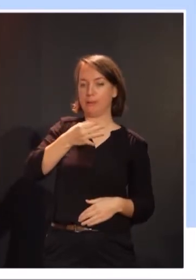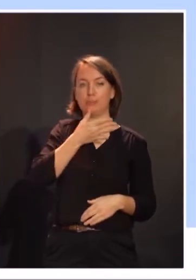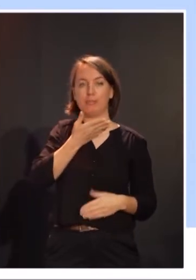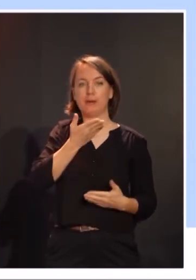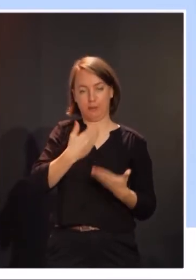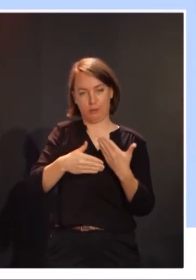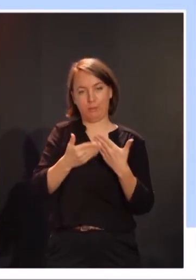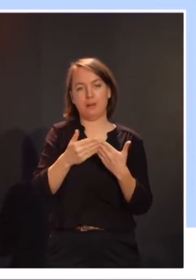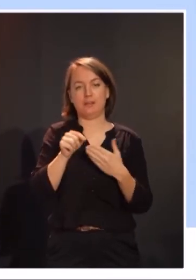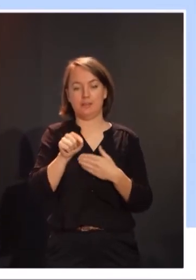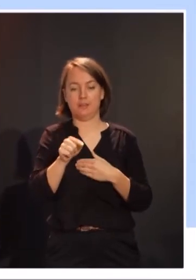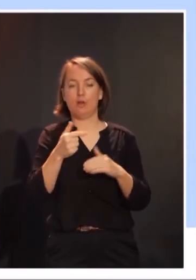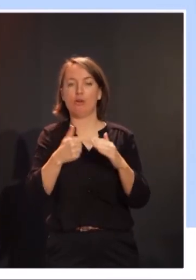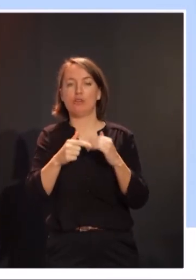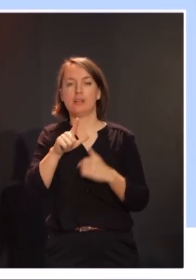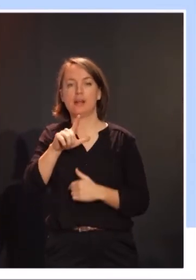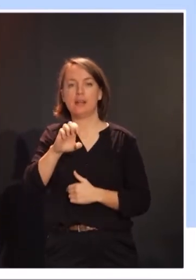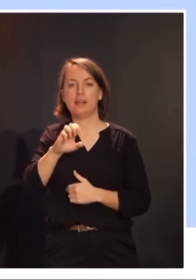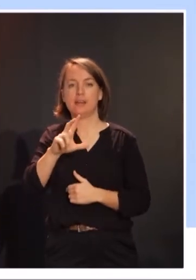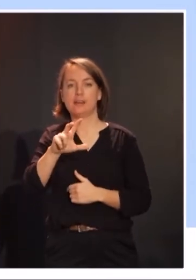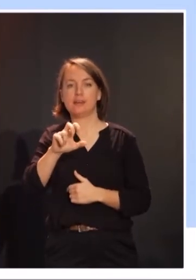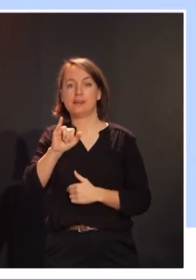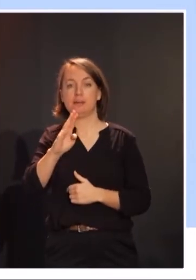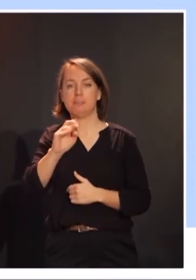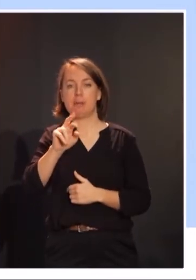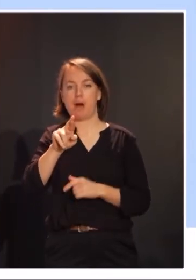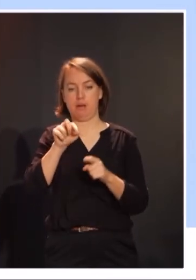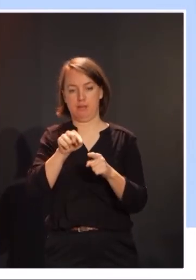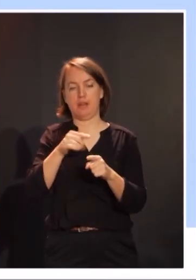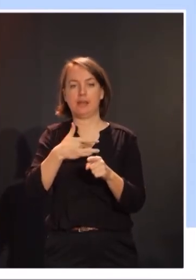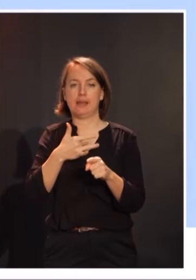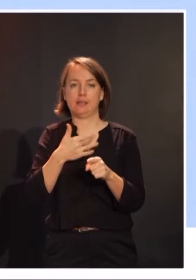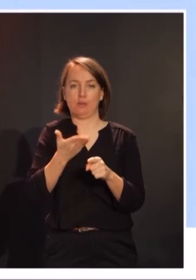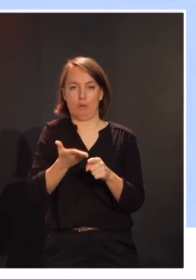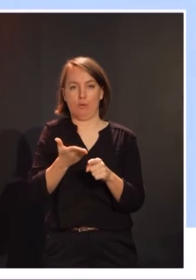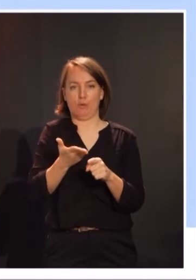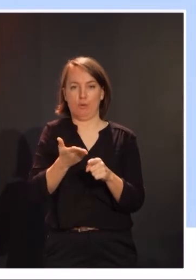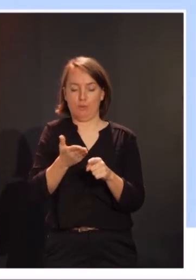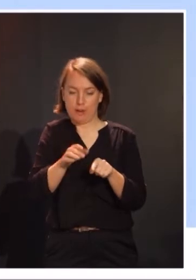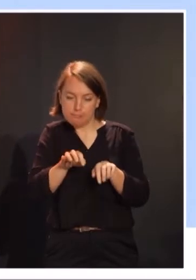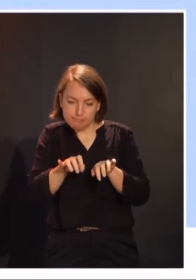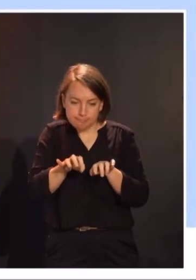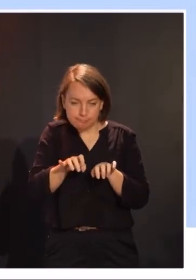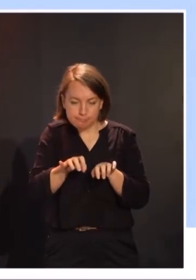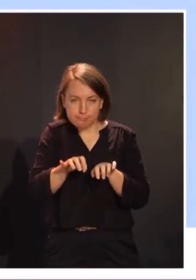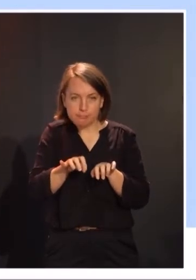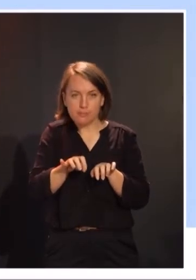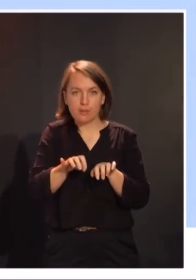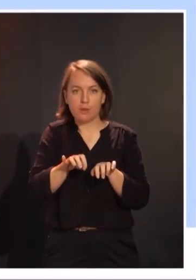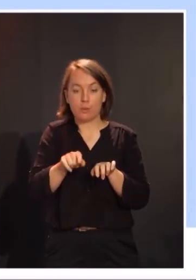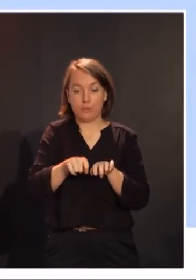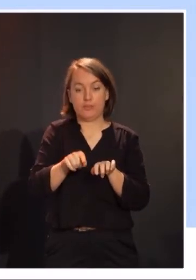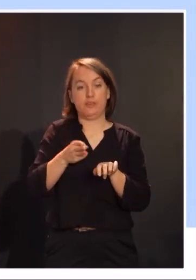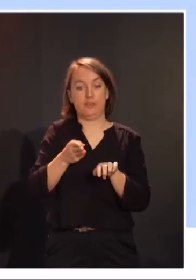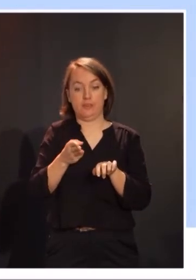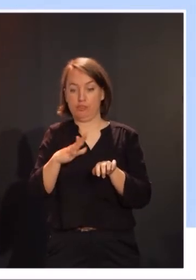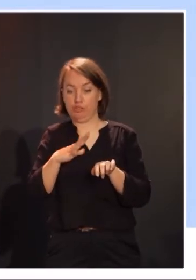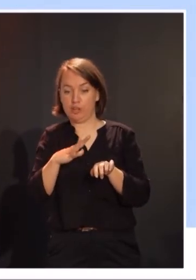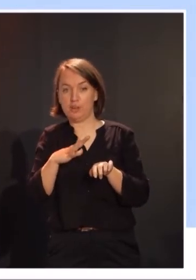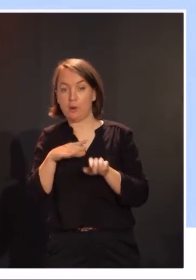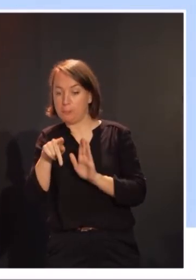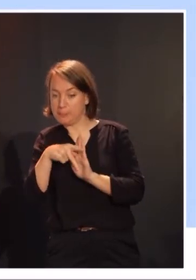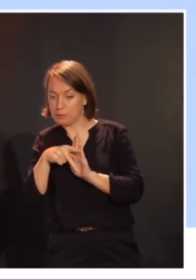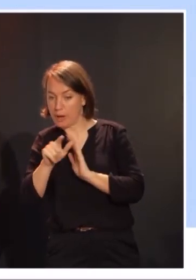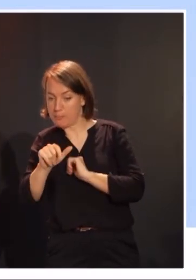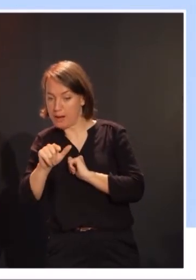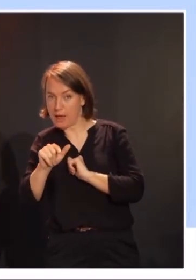logiciel Lexibar représente vraiment son intérêt. Pour elle aussi, le fait d'avoir une entrée phonétique et des pictos va vraiment être une aide dans la